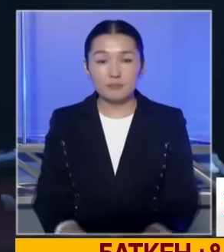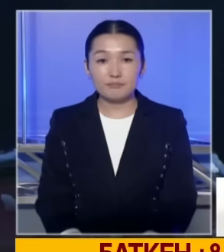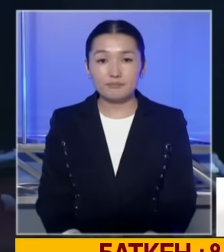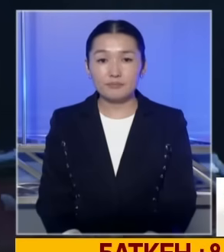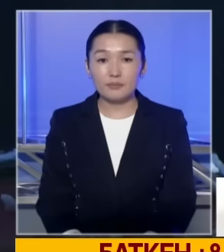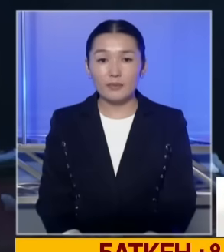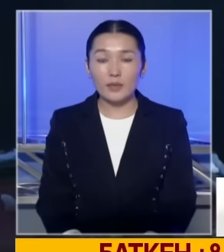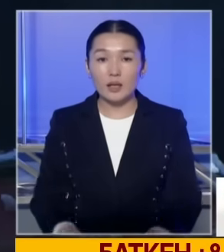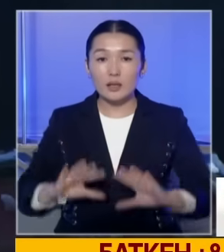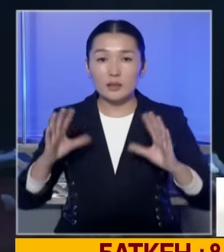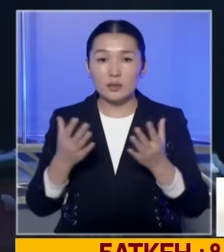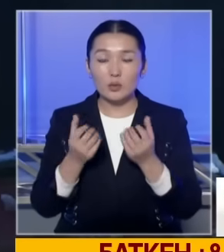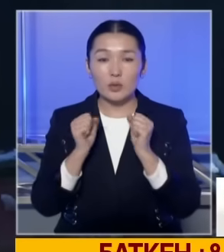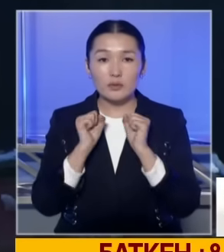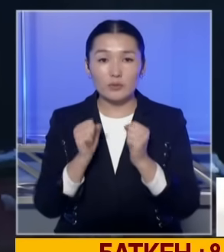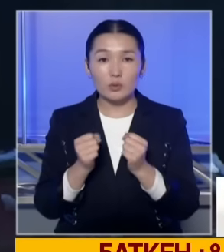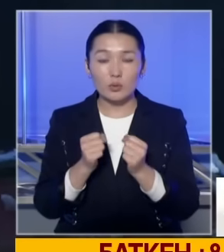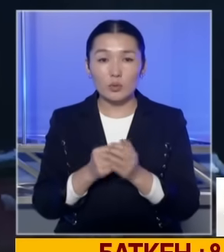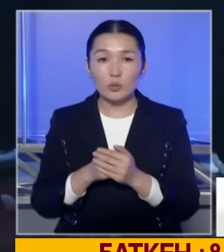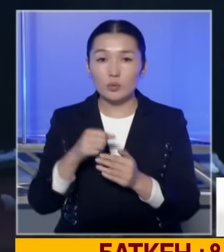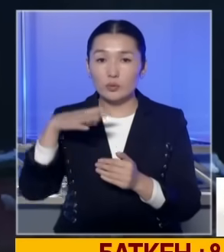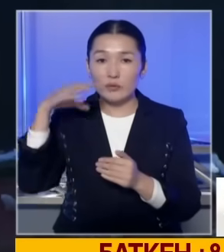Абал туруктуу, өчүп турган керектүү жок.